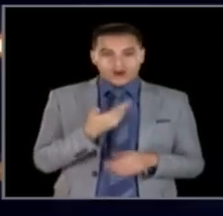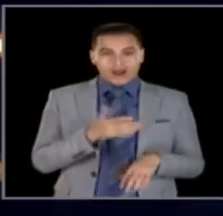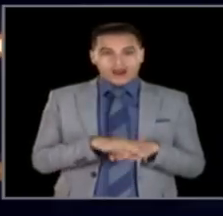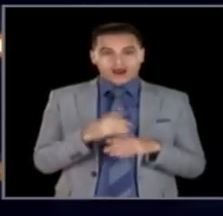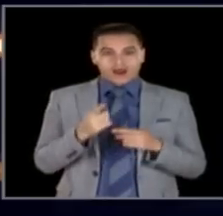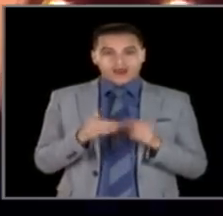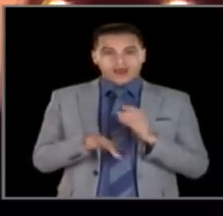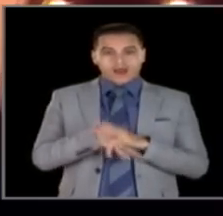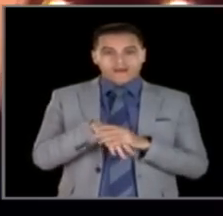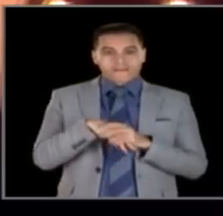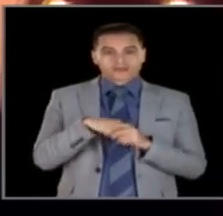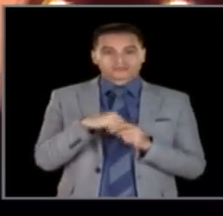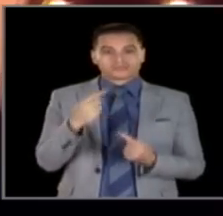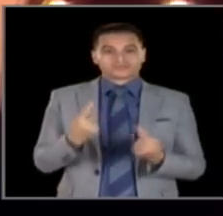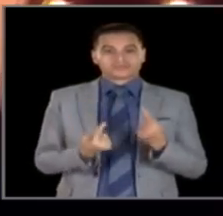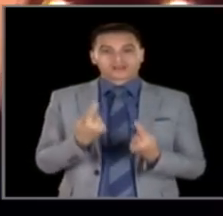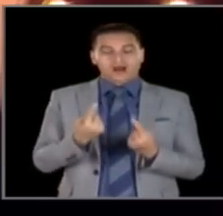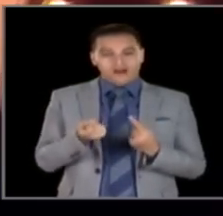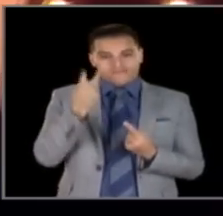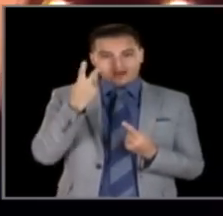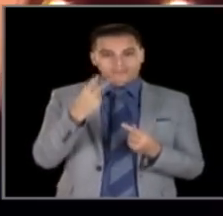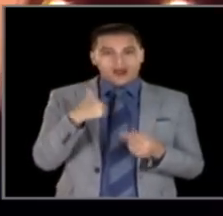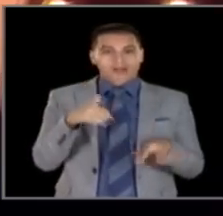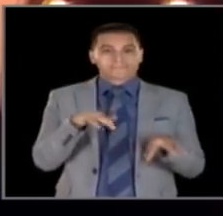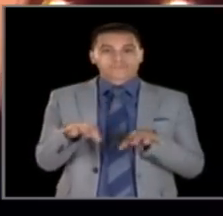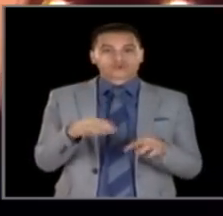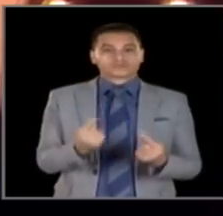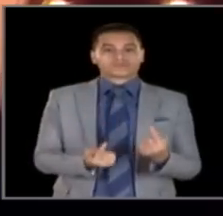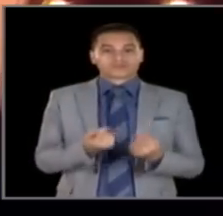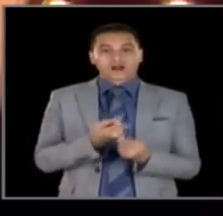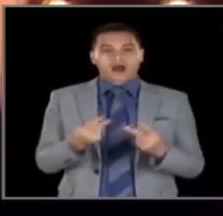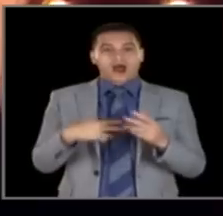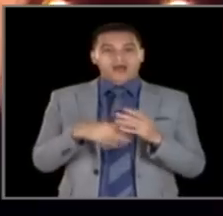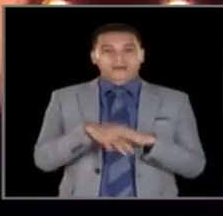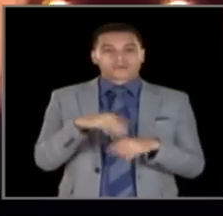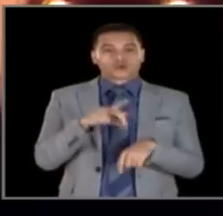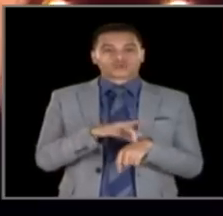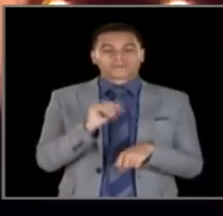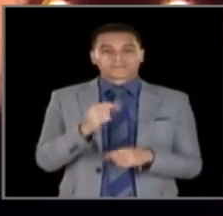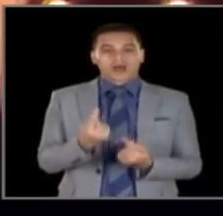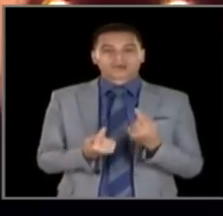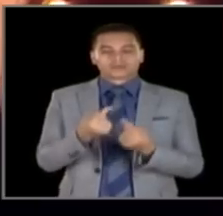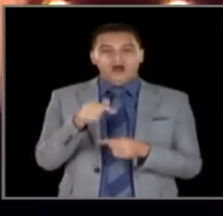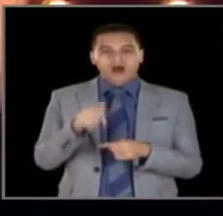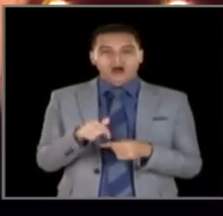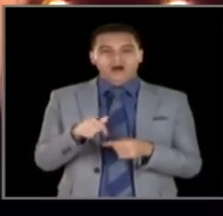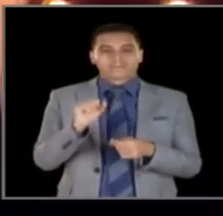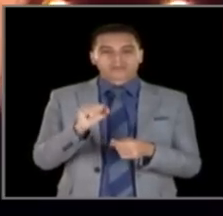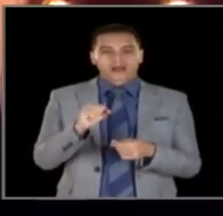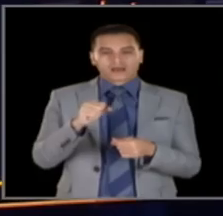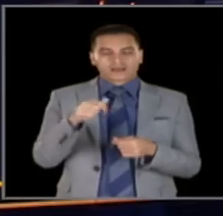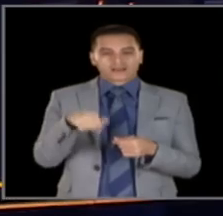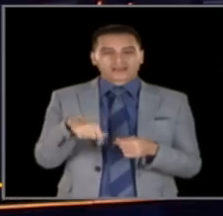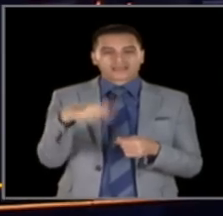على الاستثمار الزراعي. انا مهندسه زراعيه، بعمل دكتوراه في كيمياء المبيدات. هو